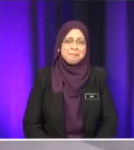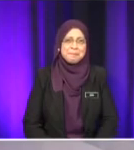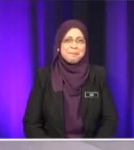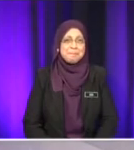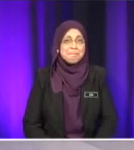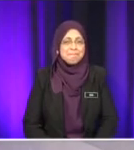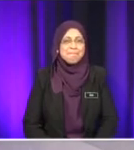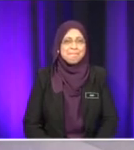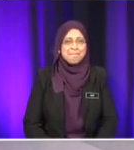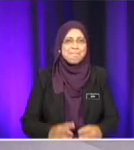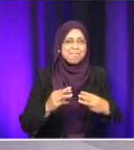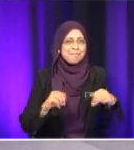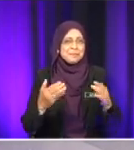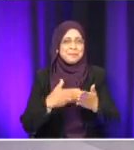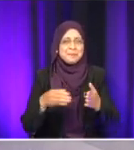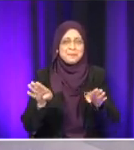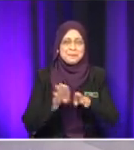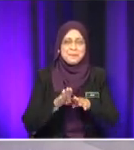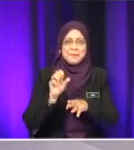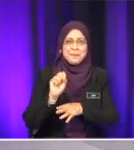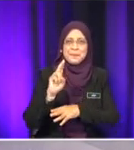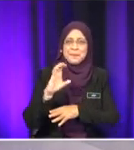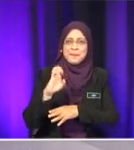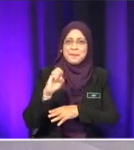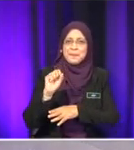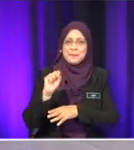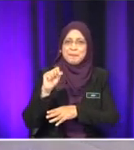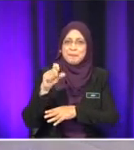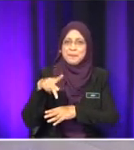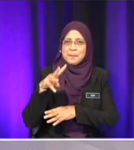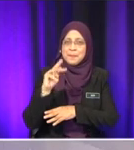baik masih lagi menyaksikan sukses SPM 2022